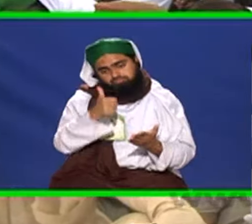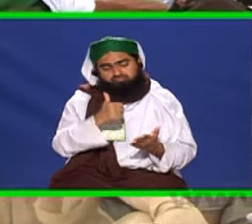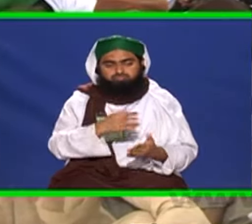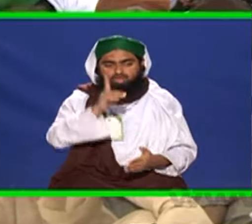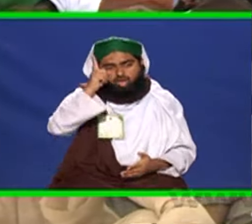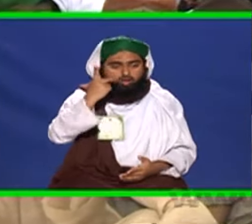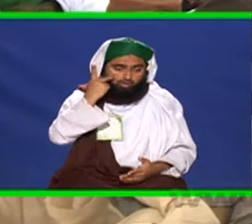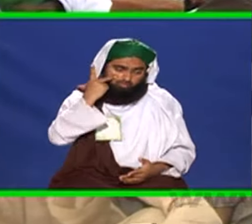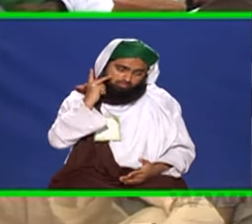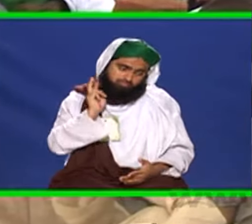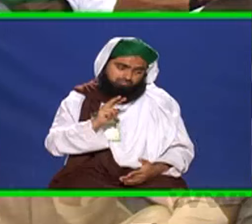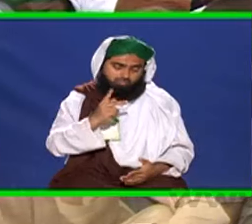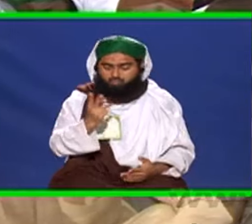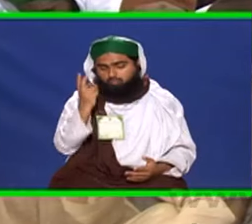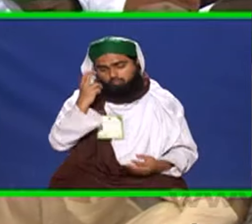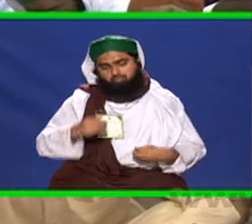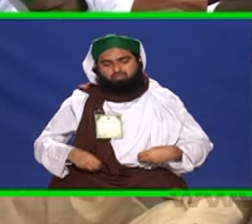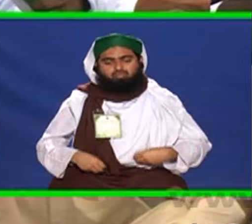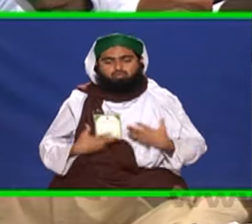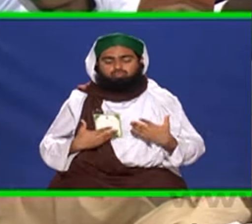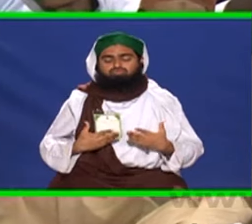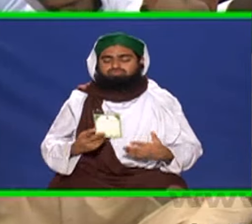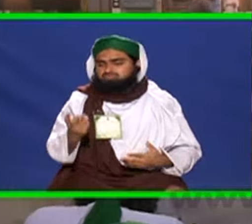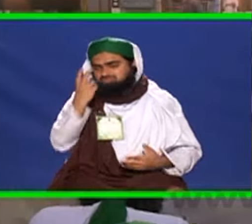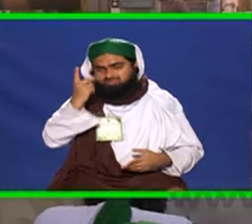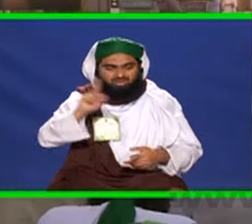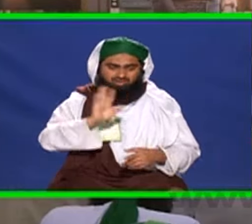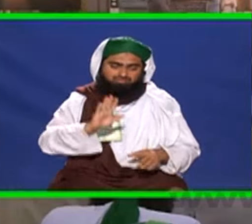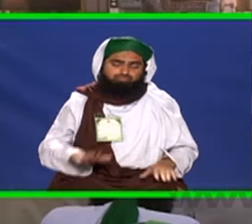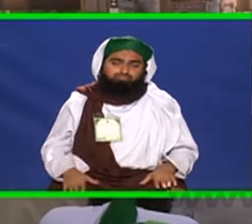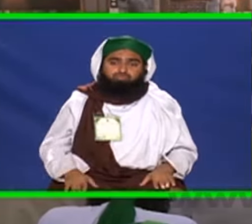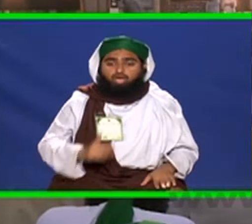جو اللہ تعالیٰ کی نظر میں اللہ کے نزدیک جو موجود ہے.